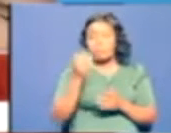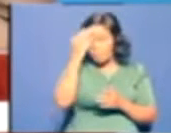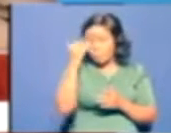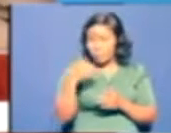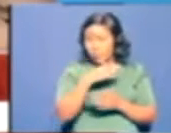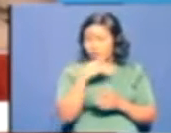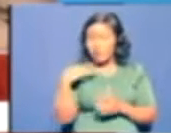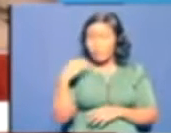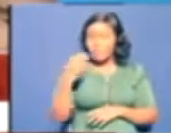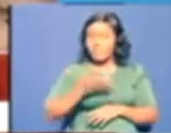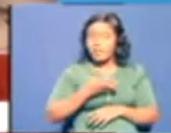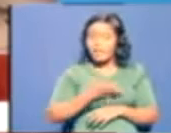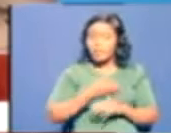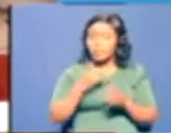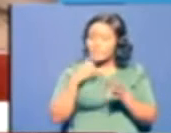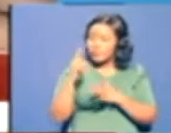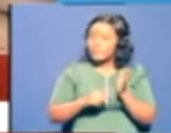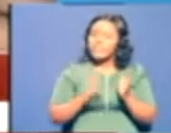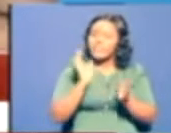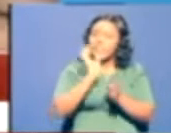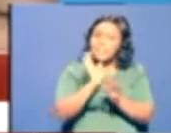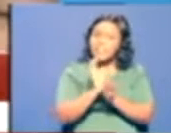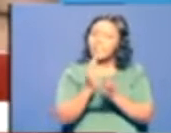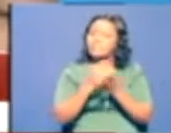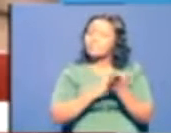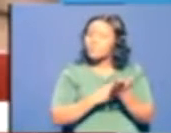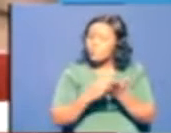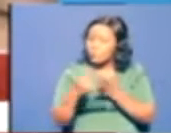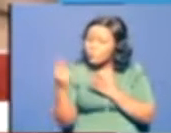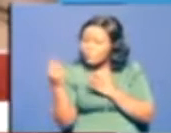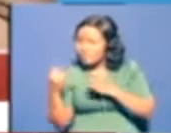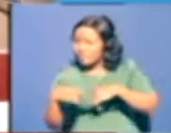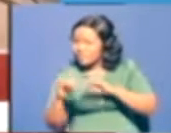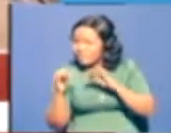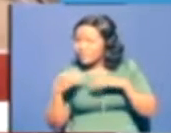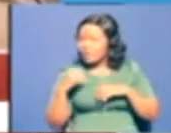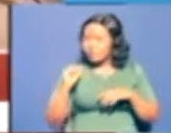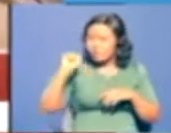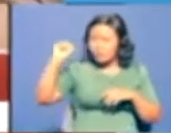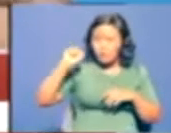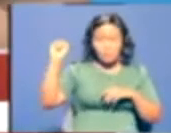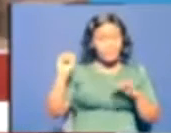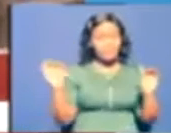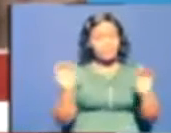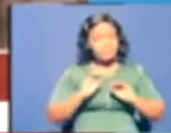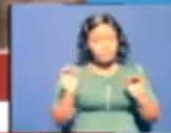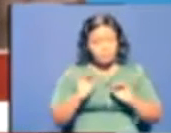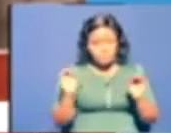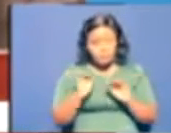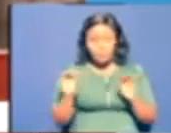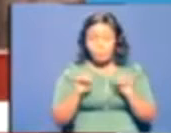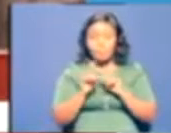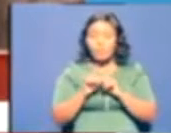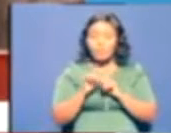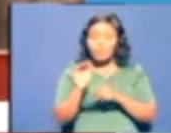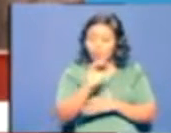limesisitiza kuwa kanisa ni mahali patakatifu, hivyo hapafai kutumiwa kuchapa siasa. Aidha, Kanisa Katoliki limetoa wito kwa Rais